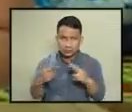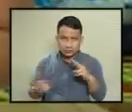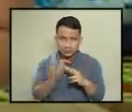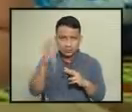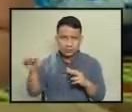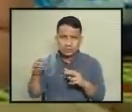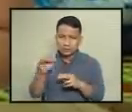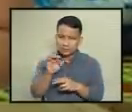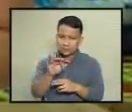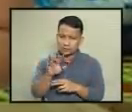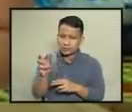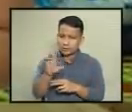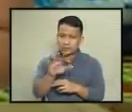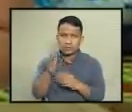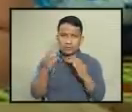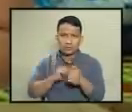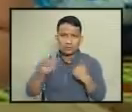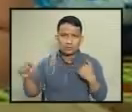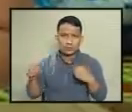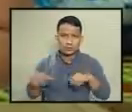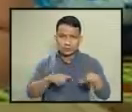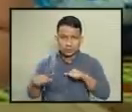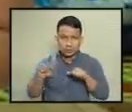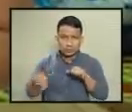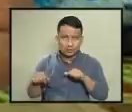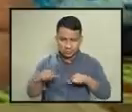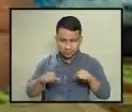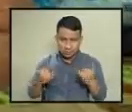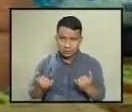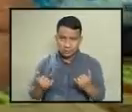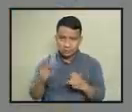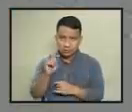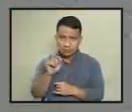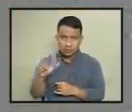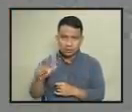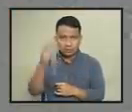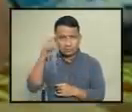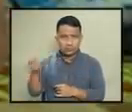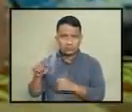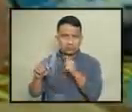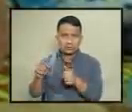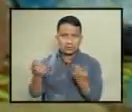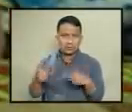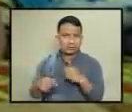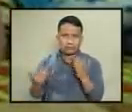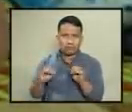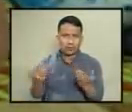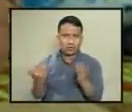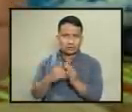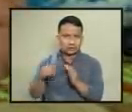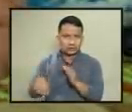noong 1965 na malayo raw sa aktibidad ng Bulkang Taal ngayon. Kaya para sa kanya, hindi na magkakaroon ng malakas